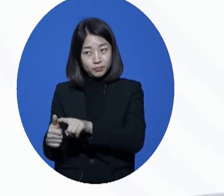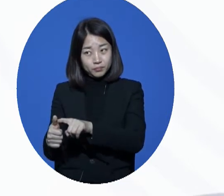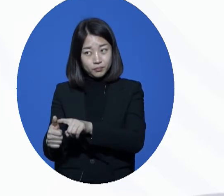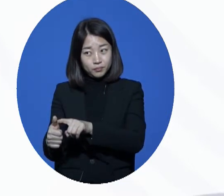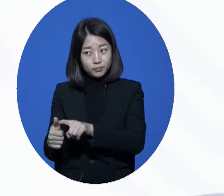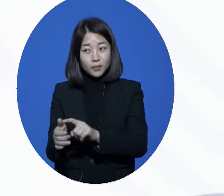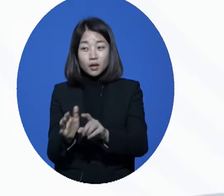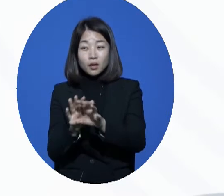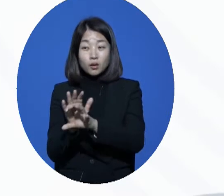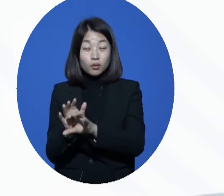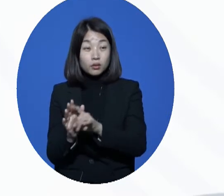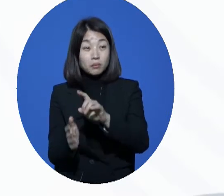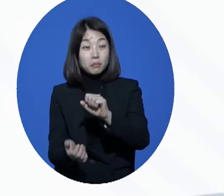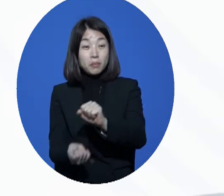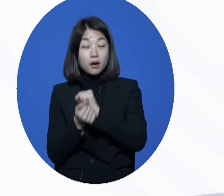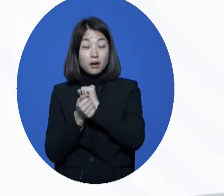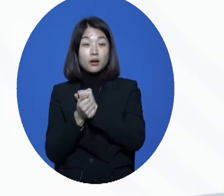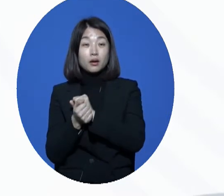첫 희생자가 되었죠.